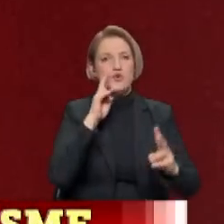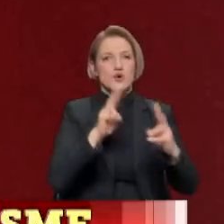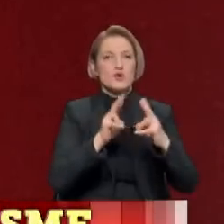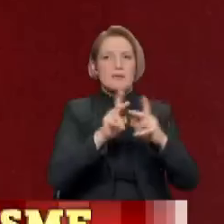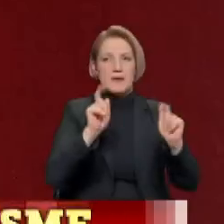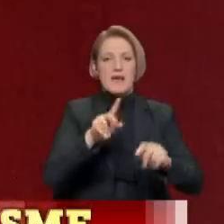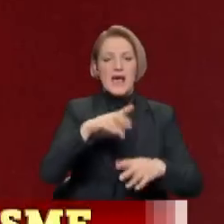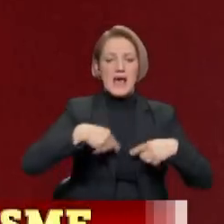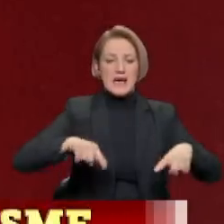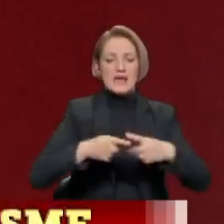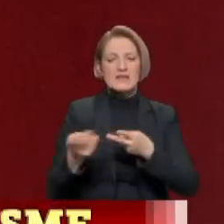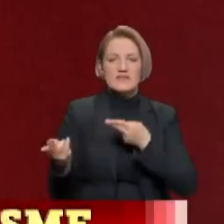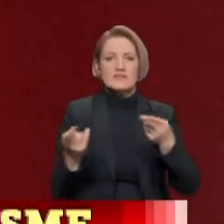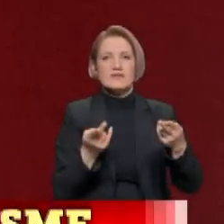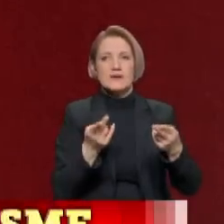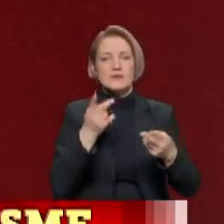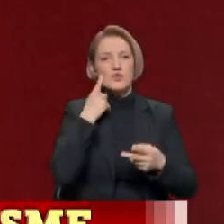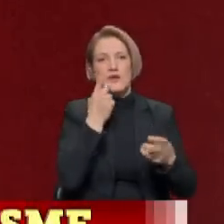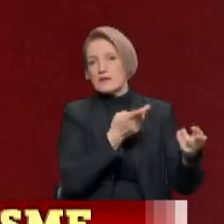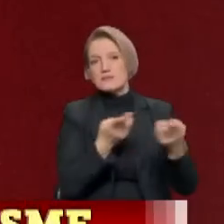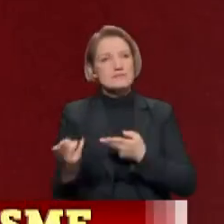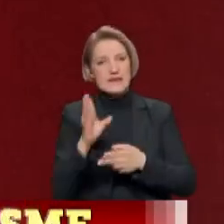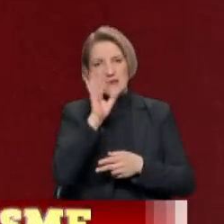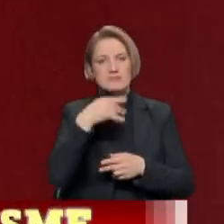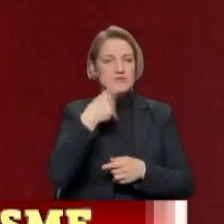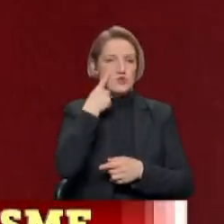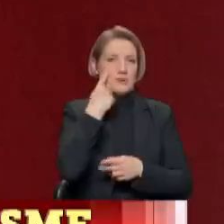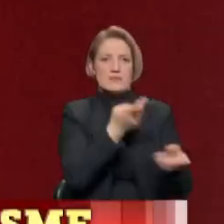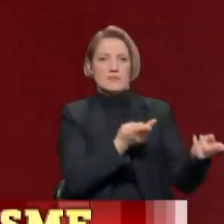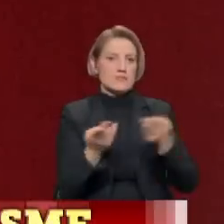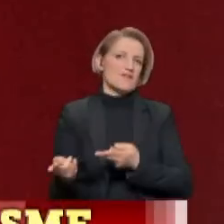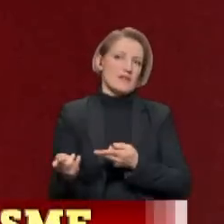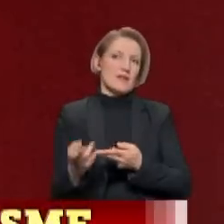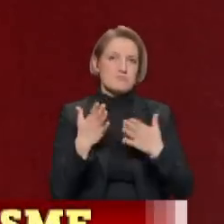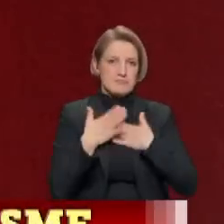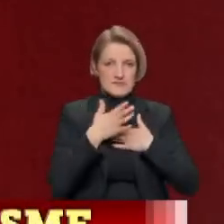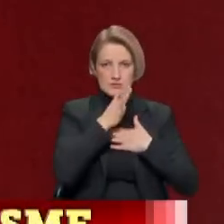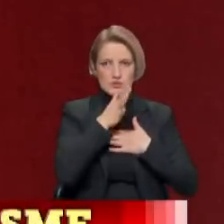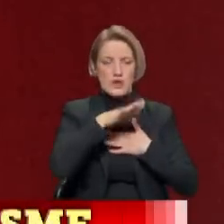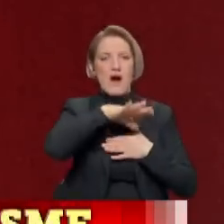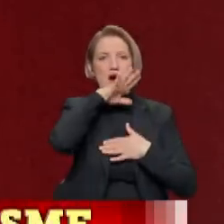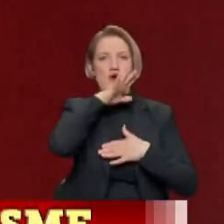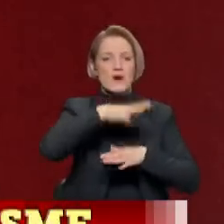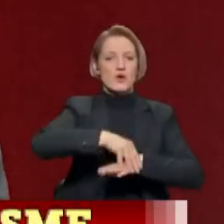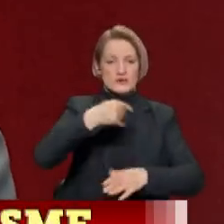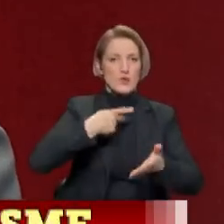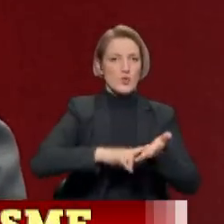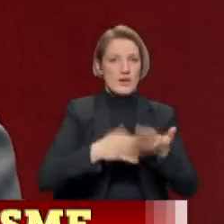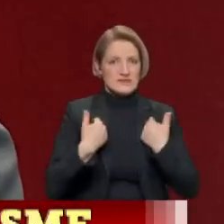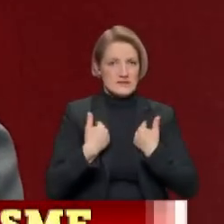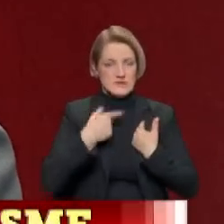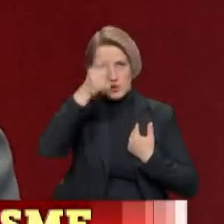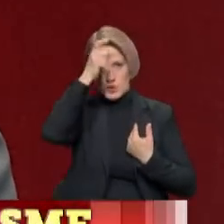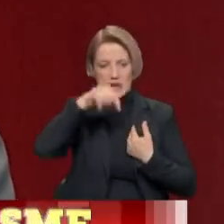heyeti davet eden kim? Türkiye'ye hükümet, bizim hükümetimiz. Bizim hükümeti, çünkü biz biliyorsunuz Avrupa Konseyi'nin üyesiyiz,